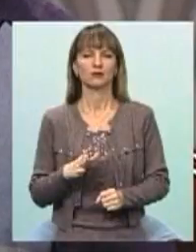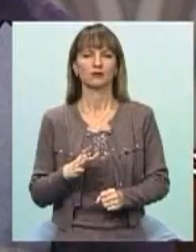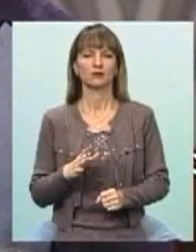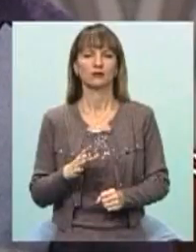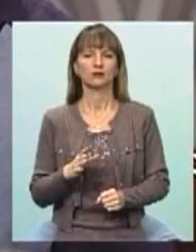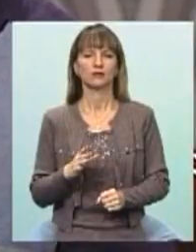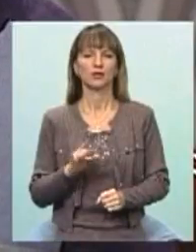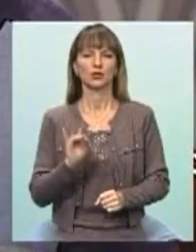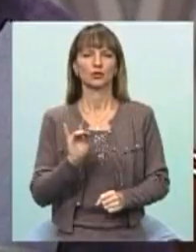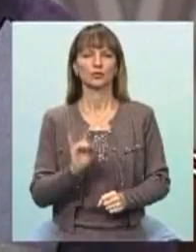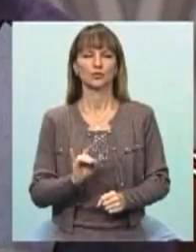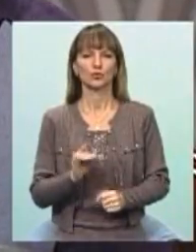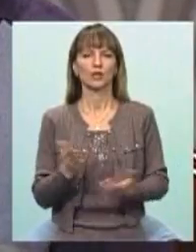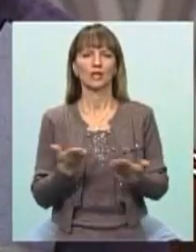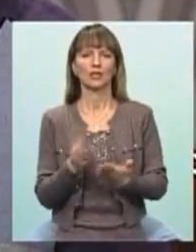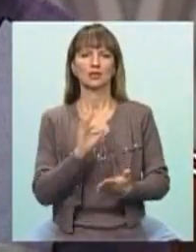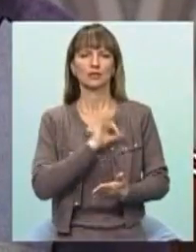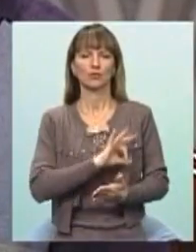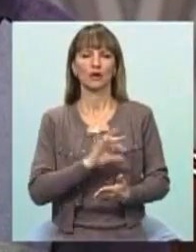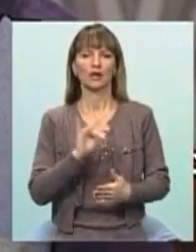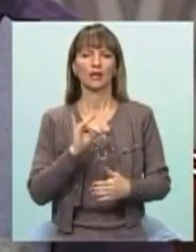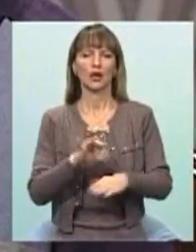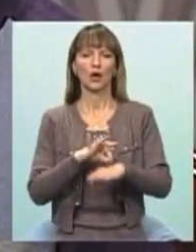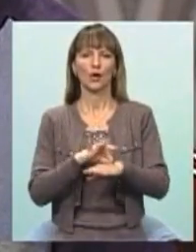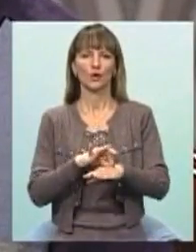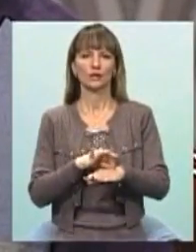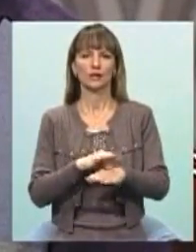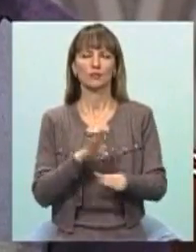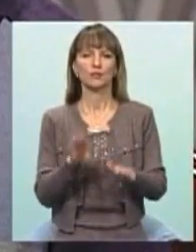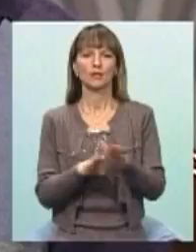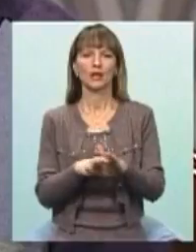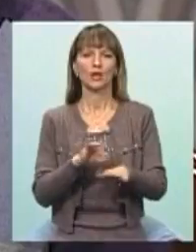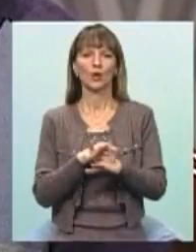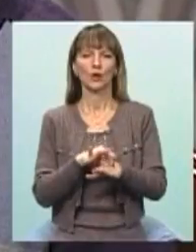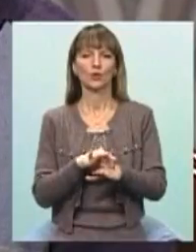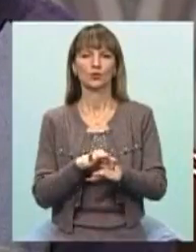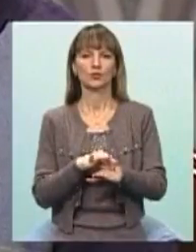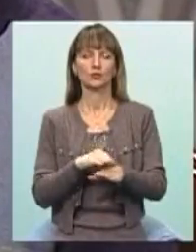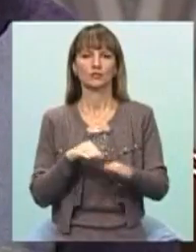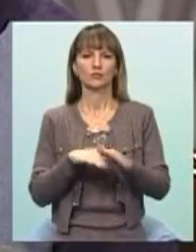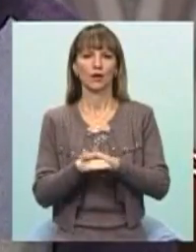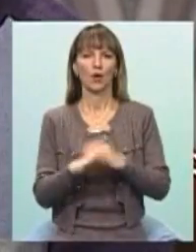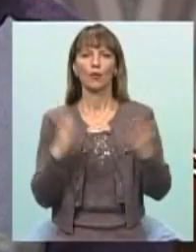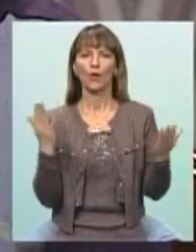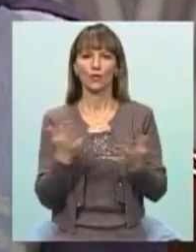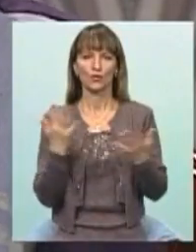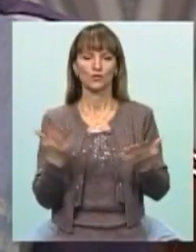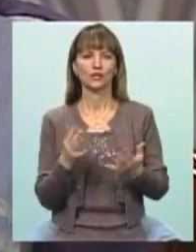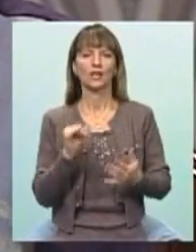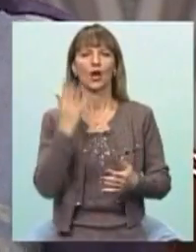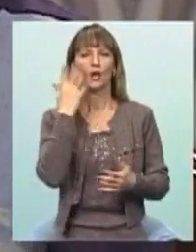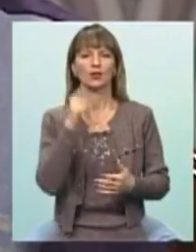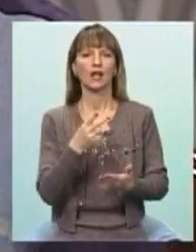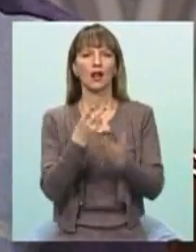стулі, які приміняються і кожі, але під кожою знаходиться та ж сама подушка, і коли